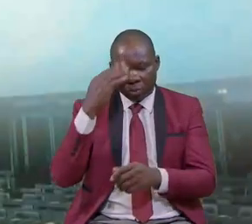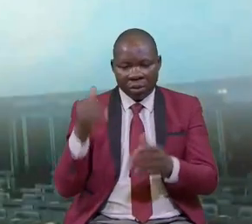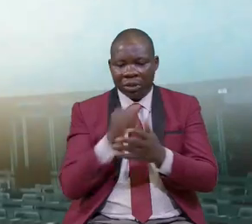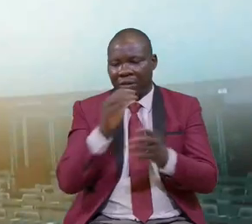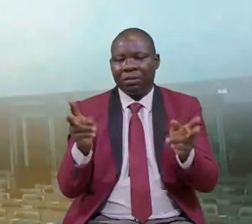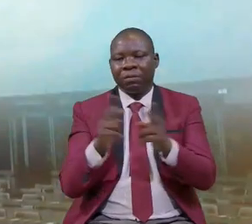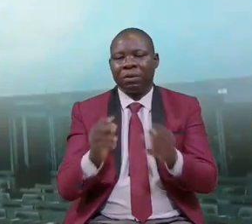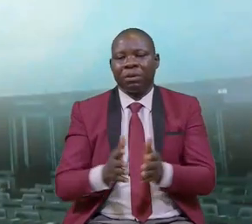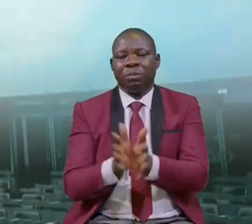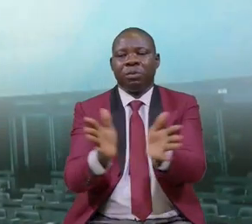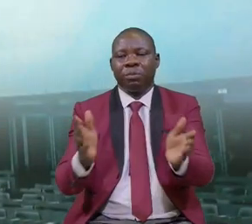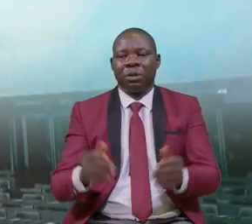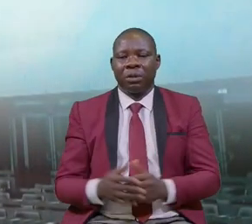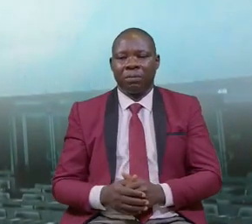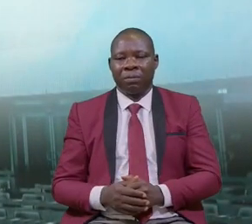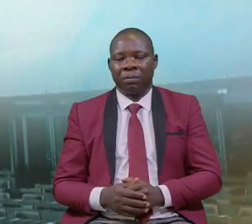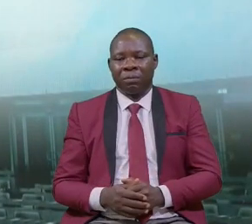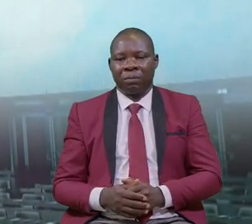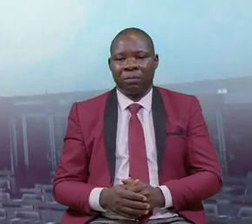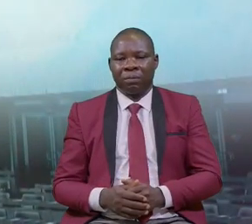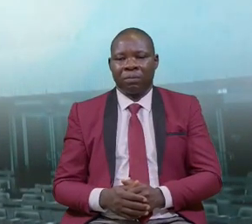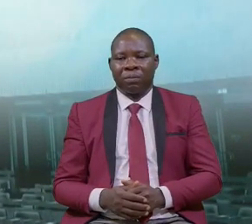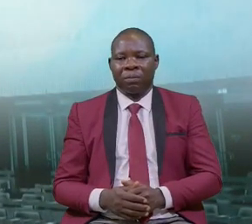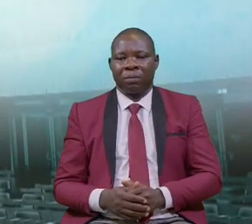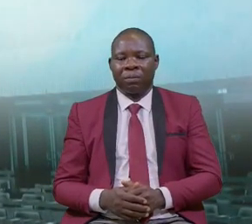votre zone.